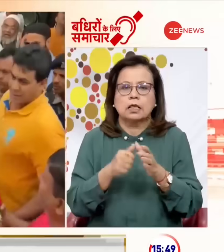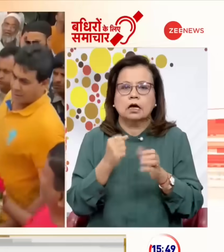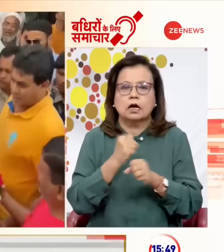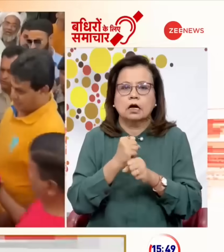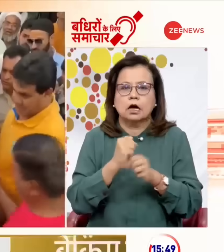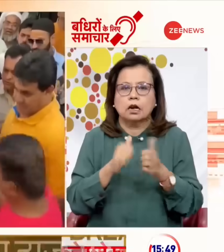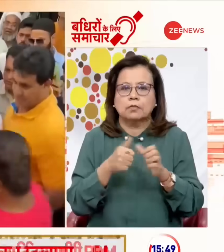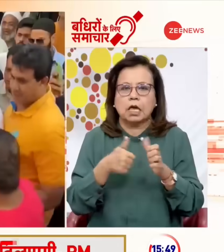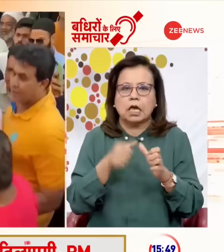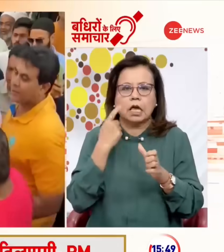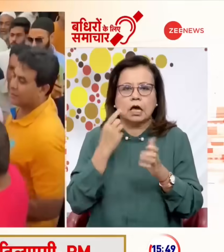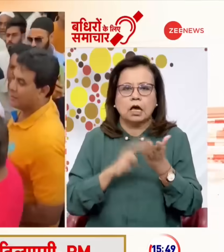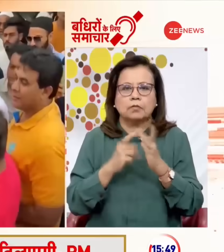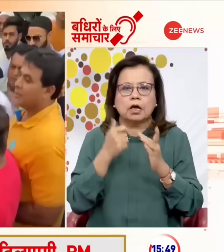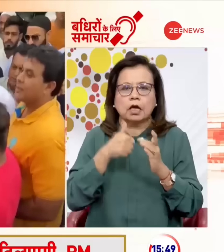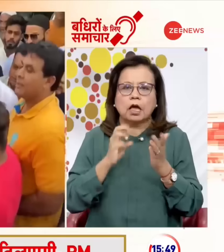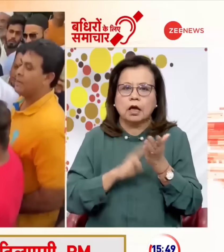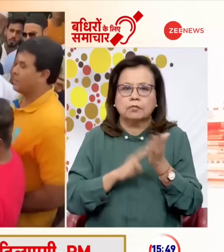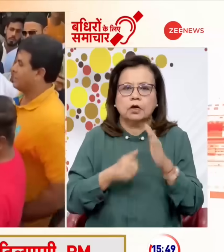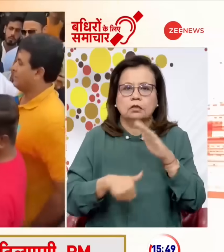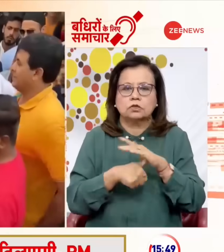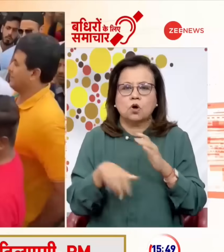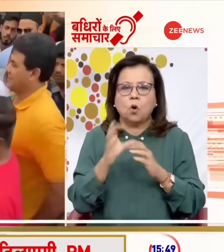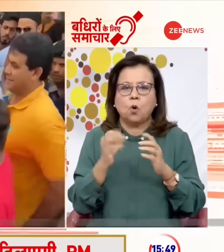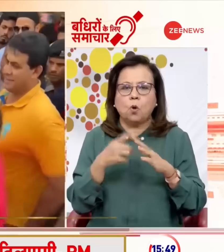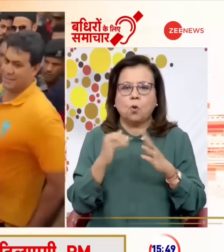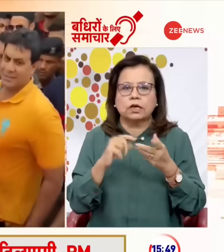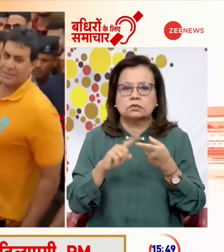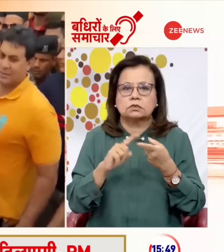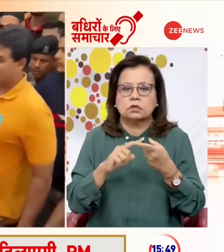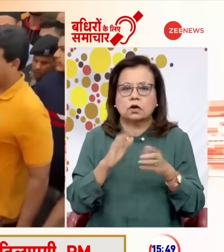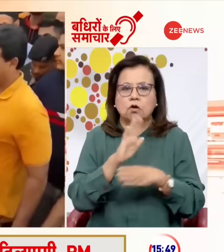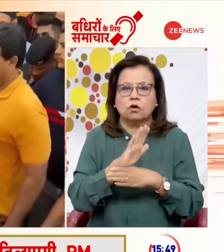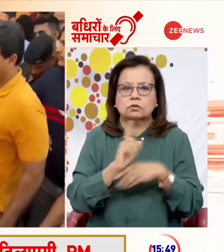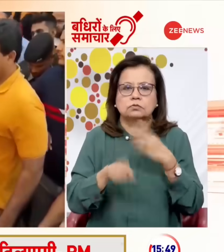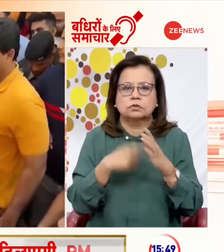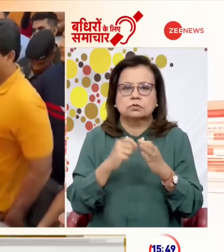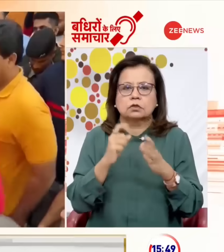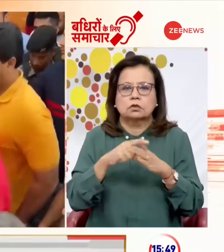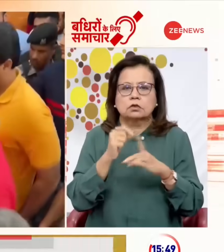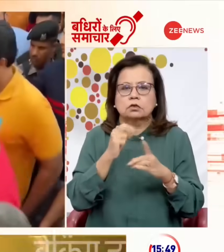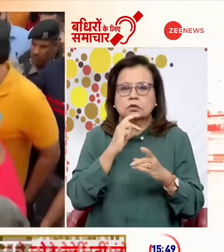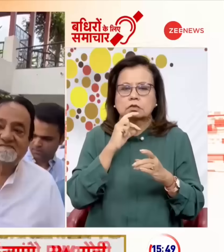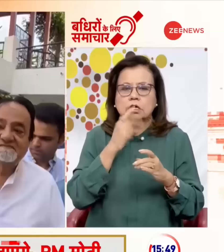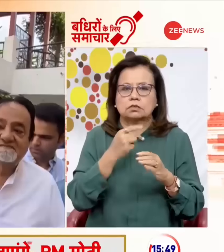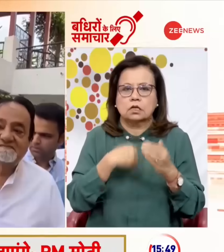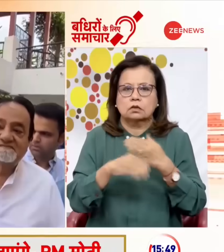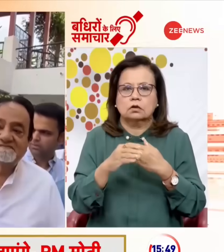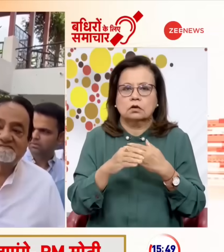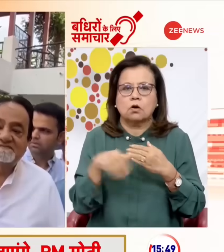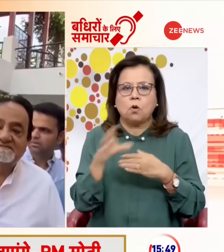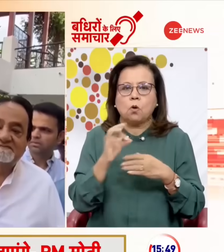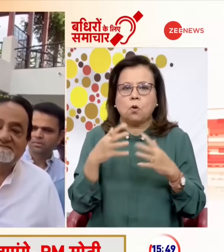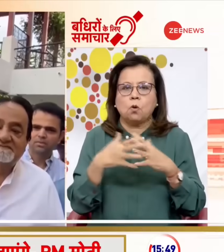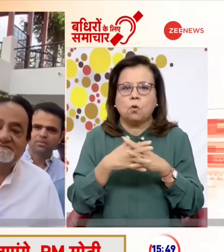तेलंगाना में एआईएमआईएम अध्यक्ष असदुद्दीन ओवैसी ने कांग्रेस और बीजेपी पर निशाना साधा